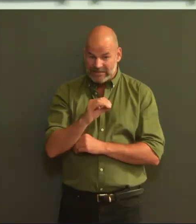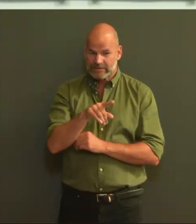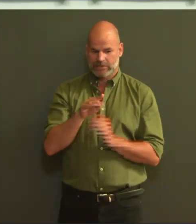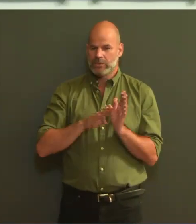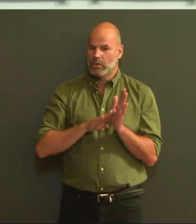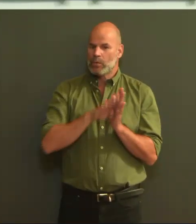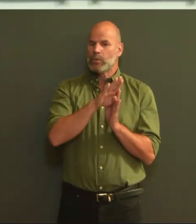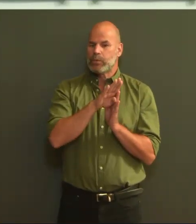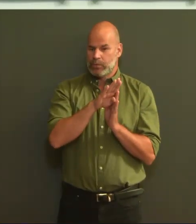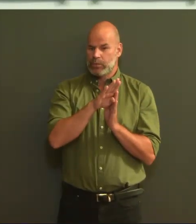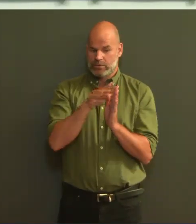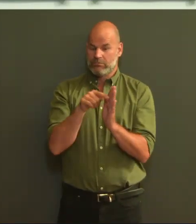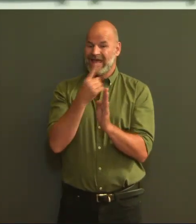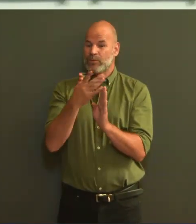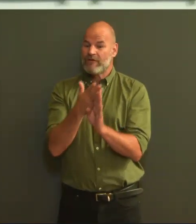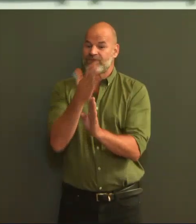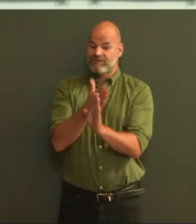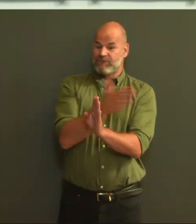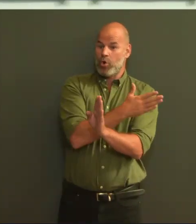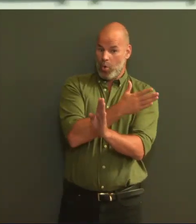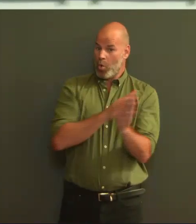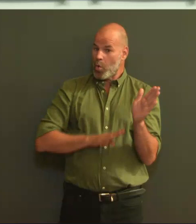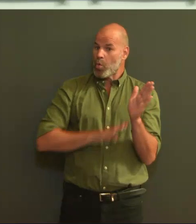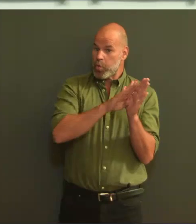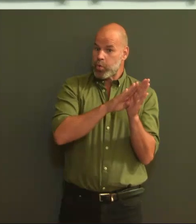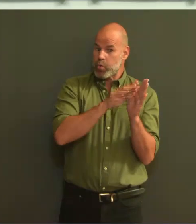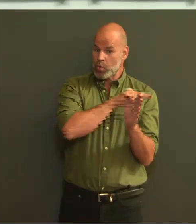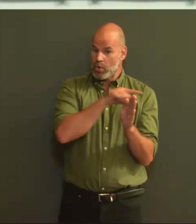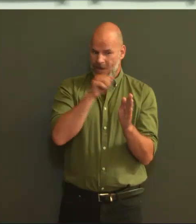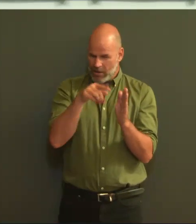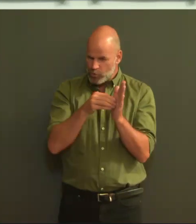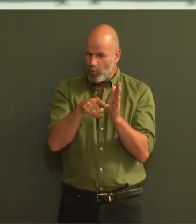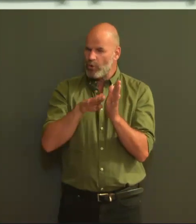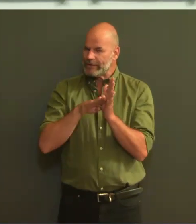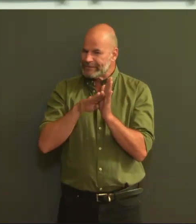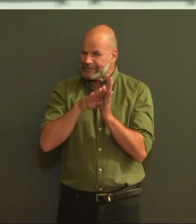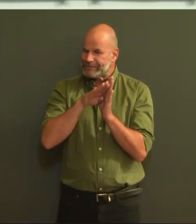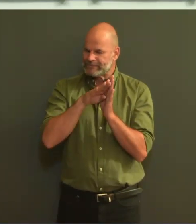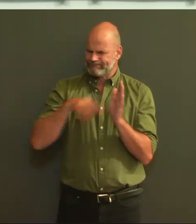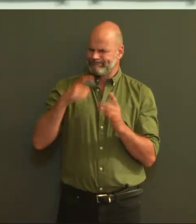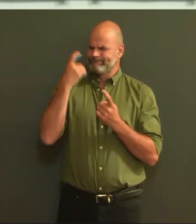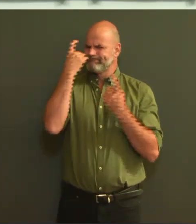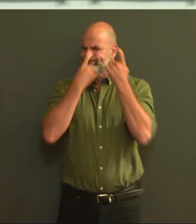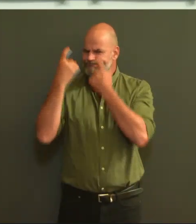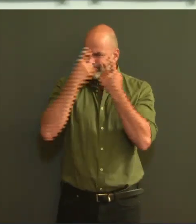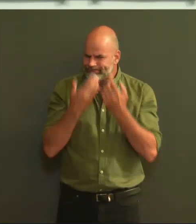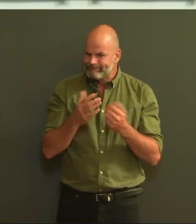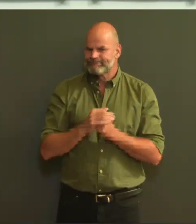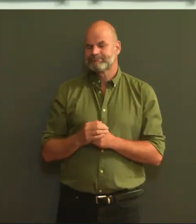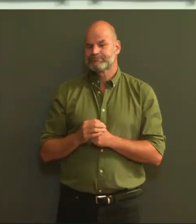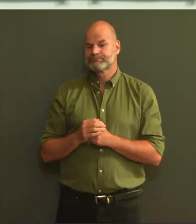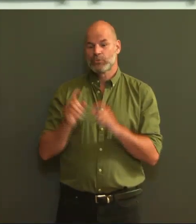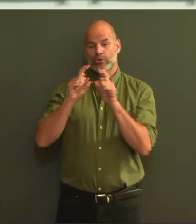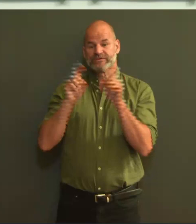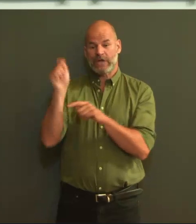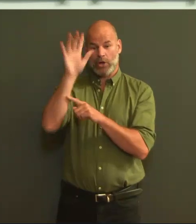steeds zorgbarend. In de provincie Antwerpen, waar in totaal een derde van alle besmettingen